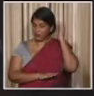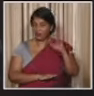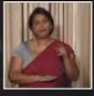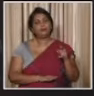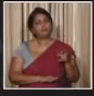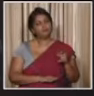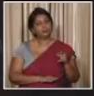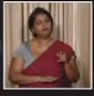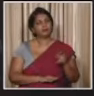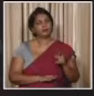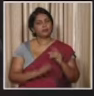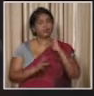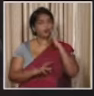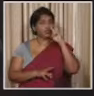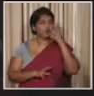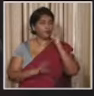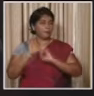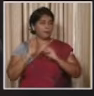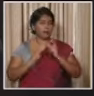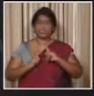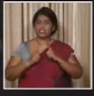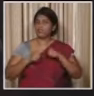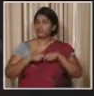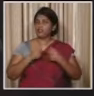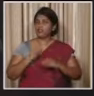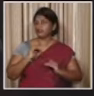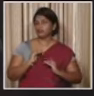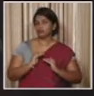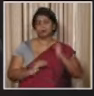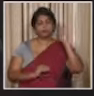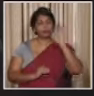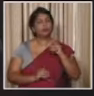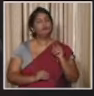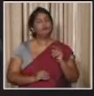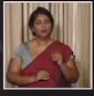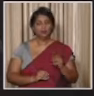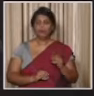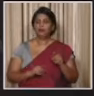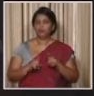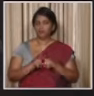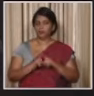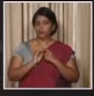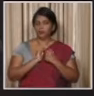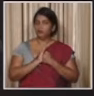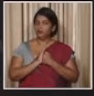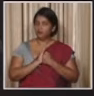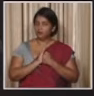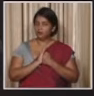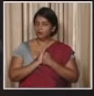වෙනකොට 100%කින් ජීවන වියදම උද්ගත වෙනකොට එතකොට ගරු